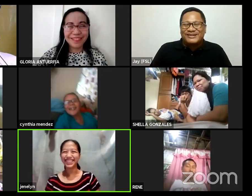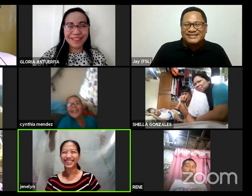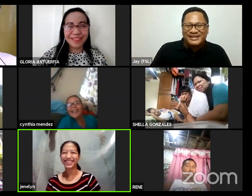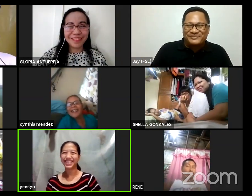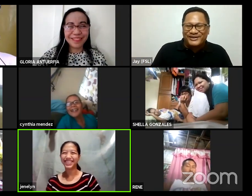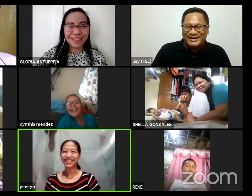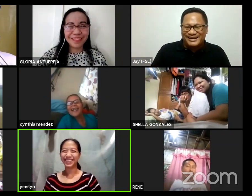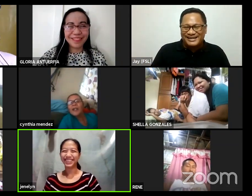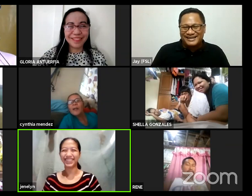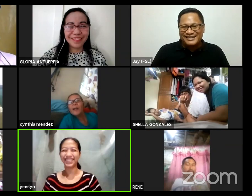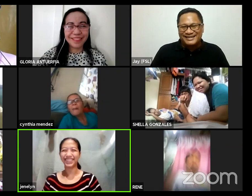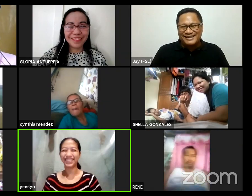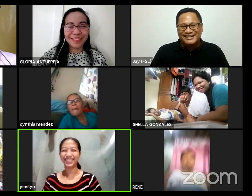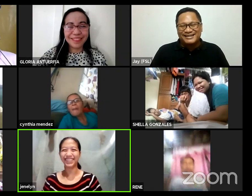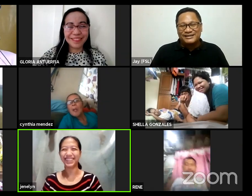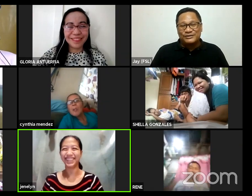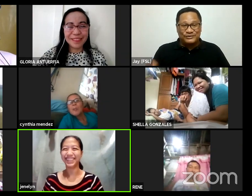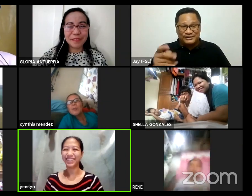Si Sheila naman, Sheila.